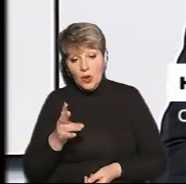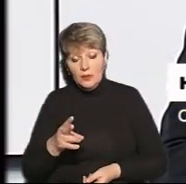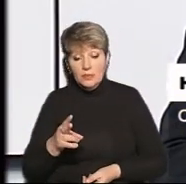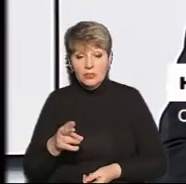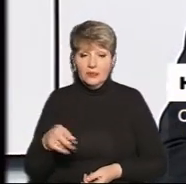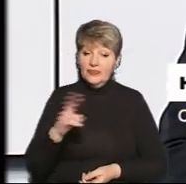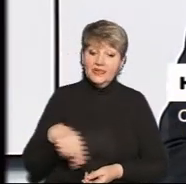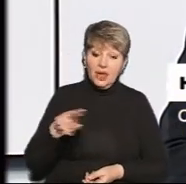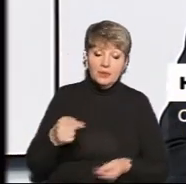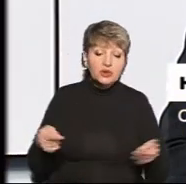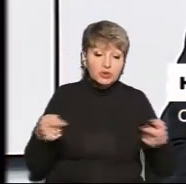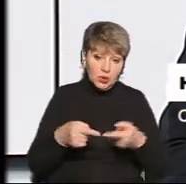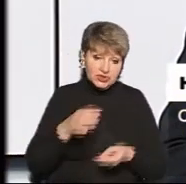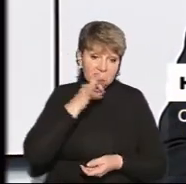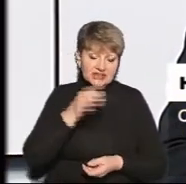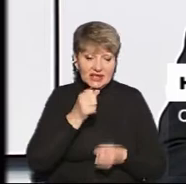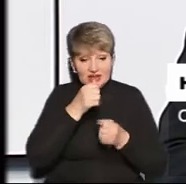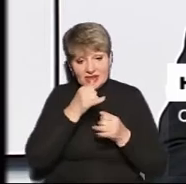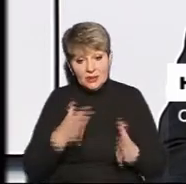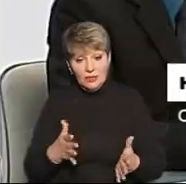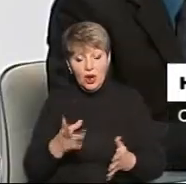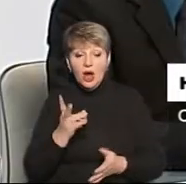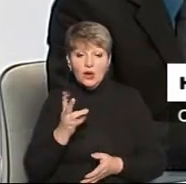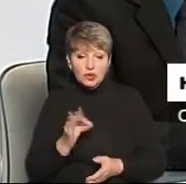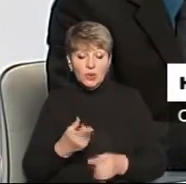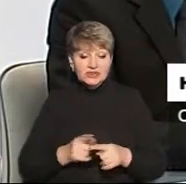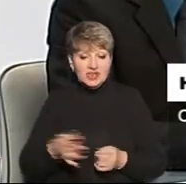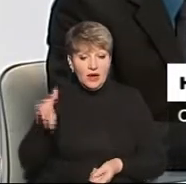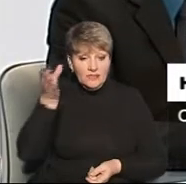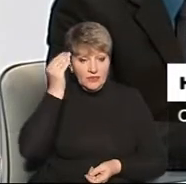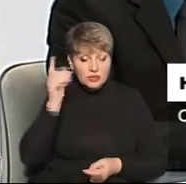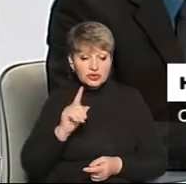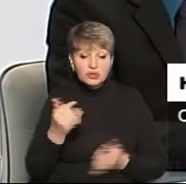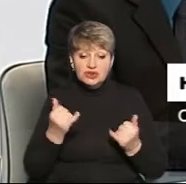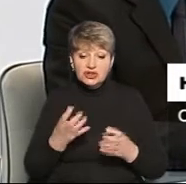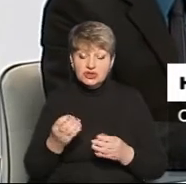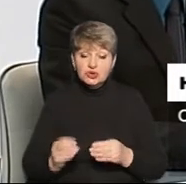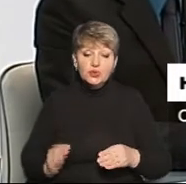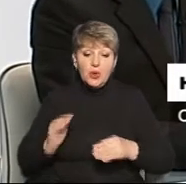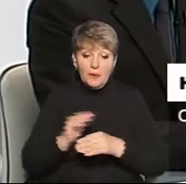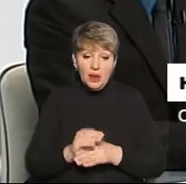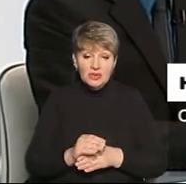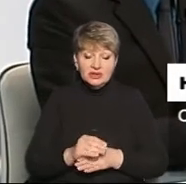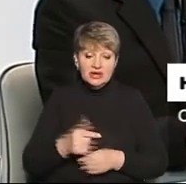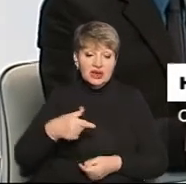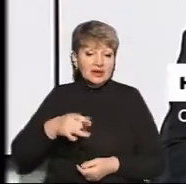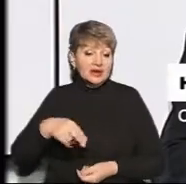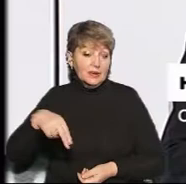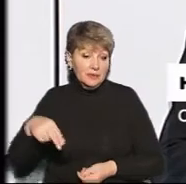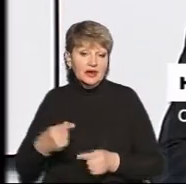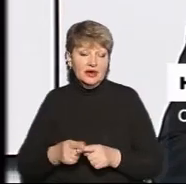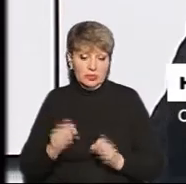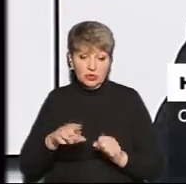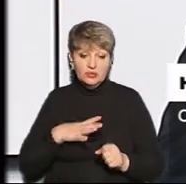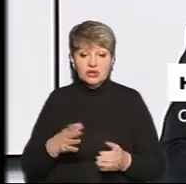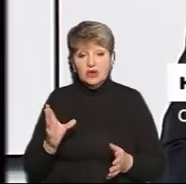Точно сказати цього не можна, але враховуючи те, що це епідсезон по грипу, тому десь приблизно листопад-грудень. Пані Людмила, чи